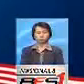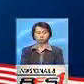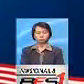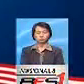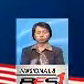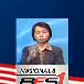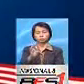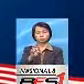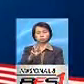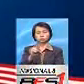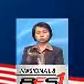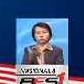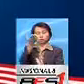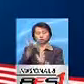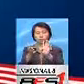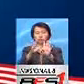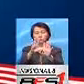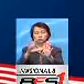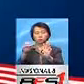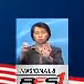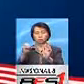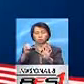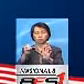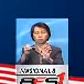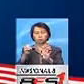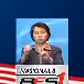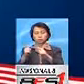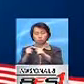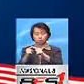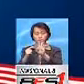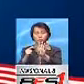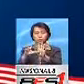dinaikkan daripada RM400 kepada RM450.